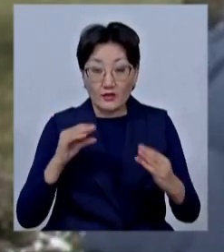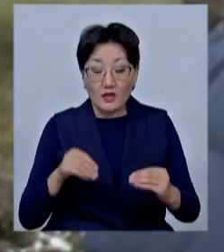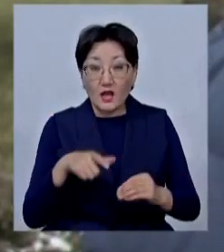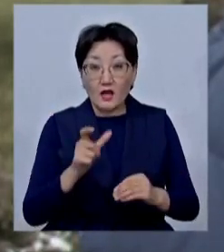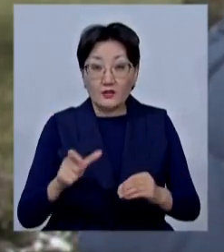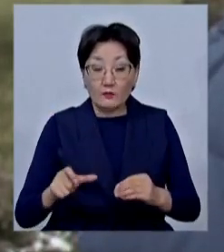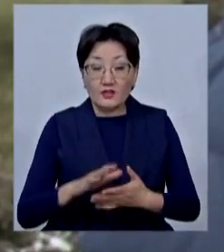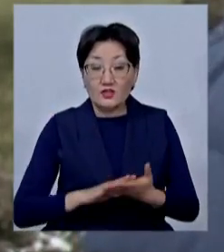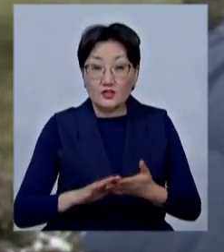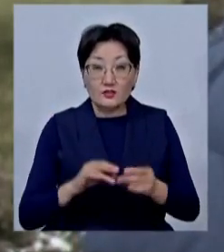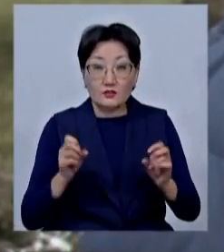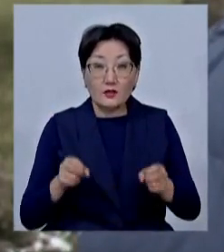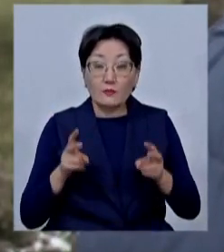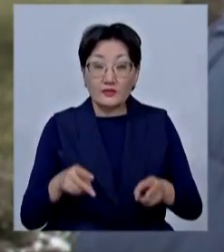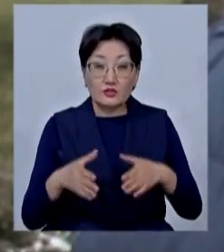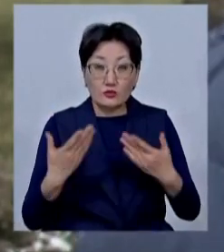ешқандай да залалы жоқ.